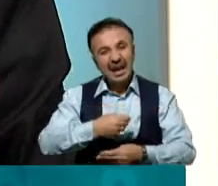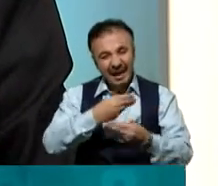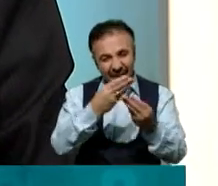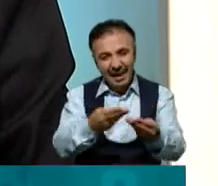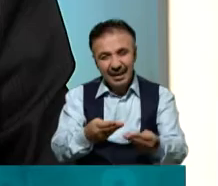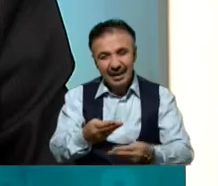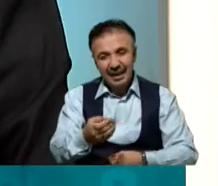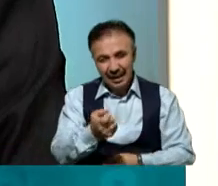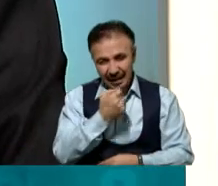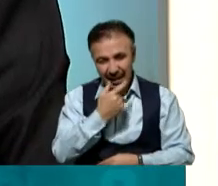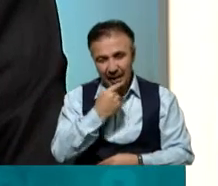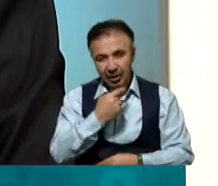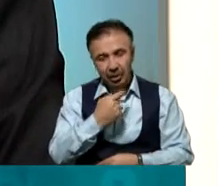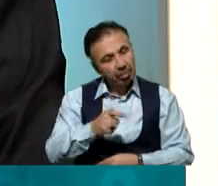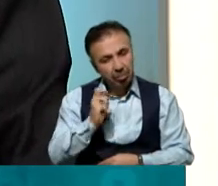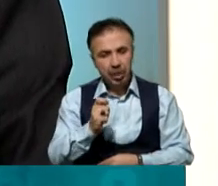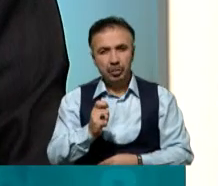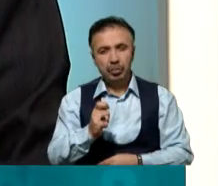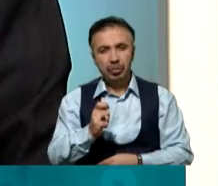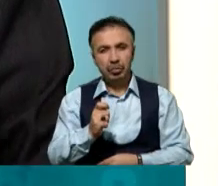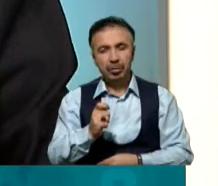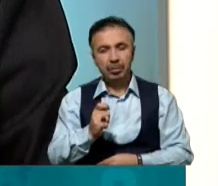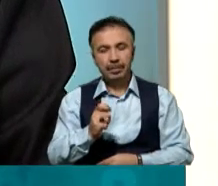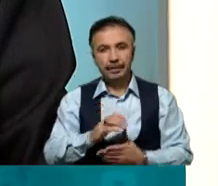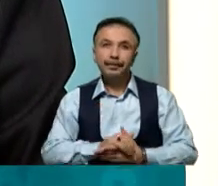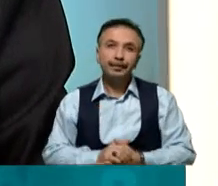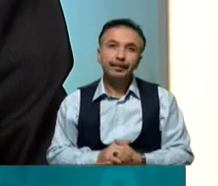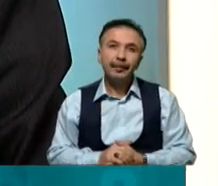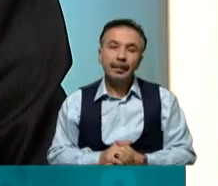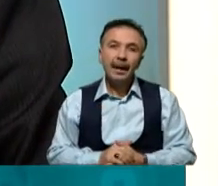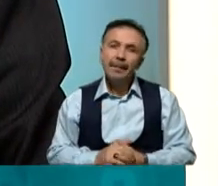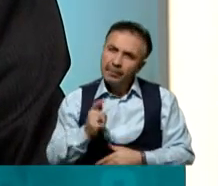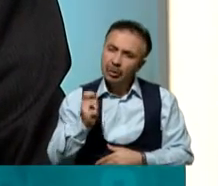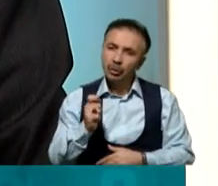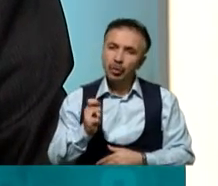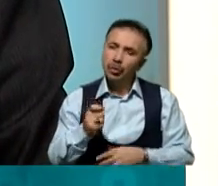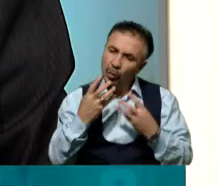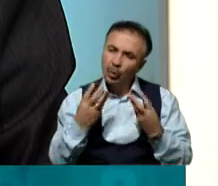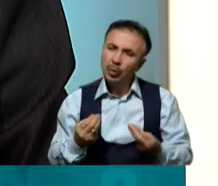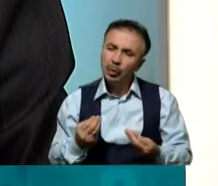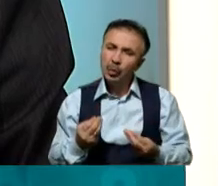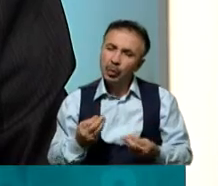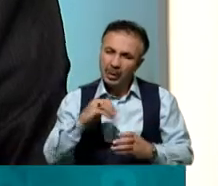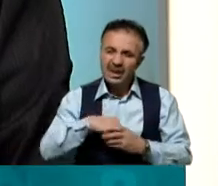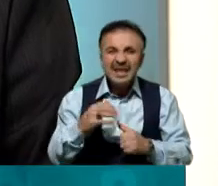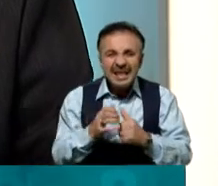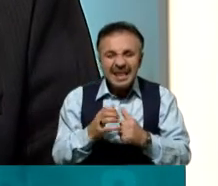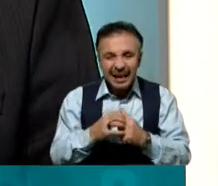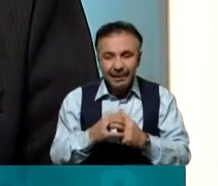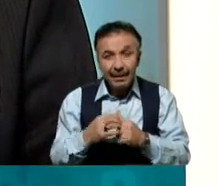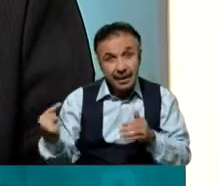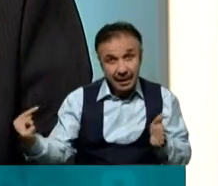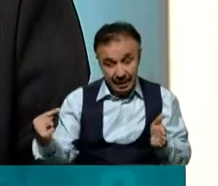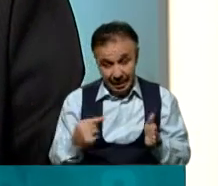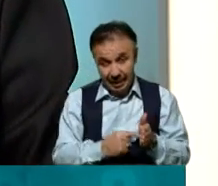kullanmak durumundadır zaten. Keyfe mayeşa kullanmıyor. Bir zaruretten dolayı, bir tedavi amaçlı veya